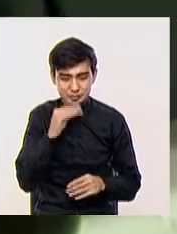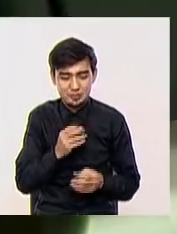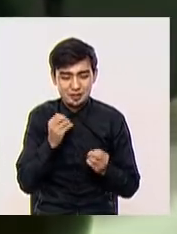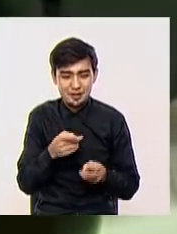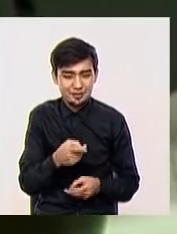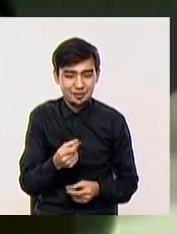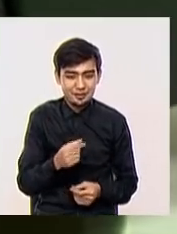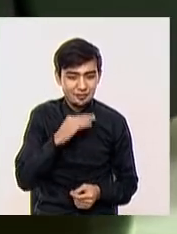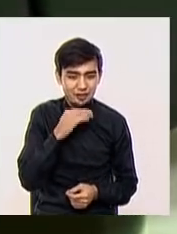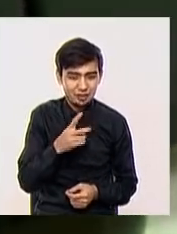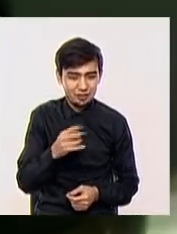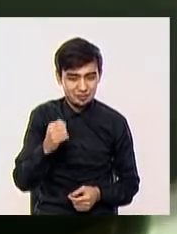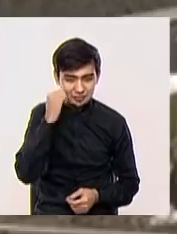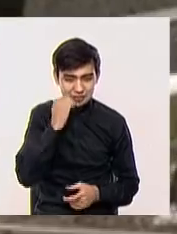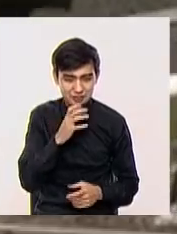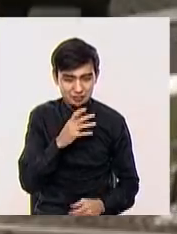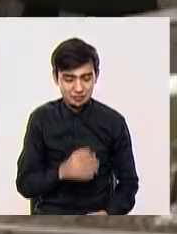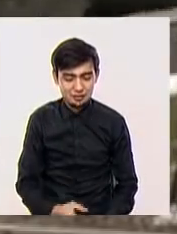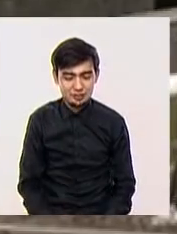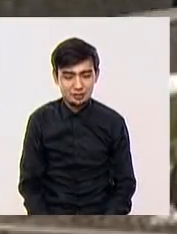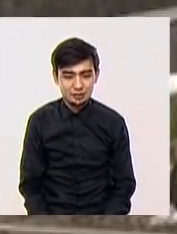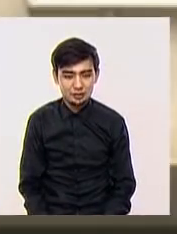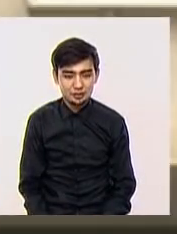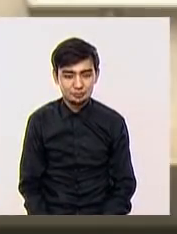денег хватит на старость?